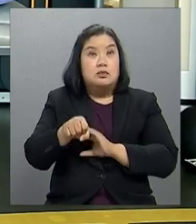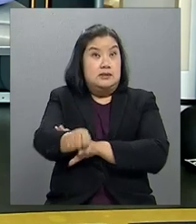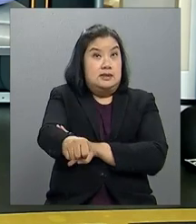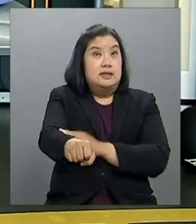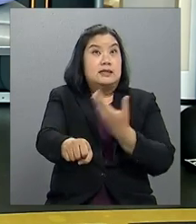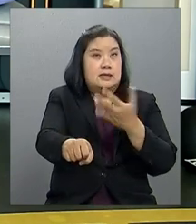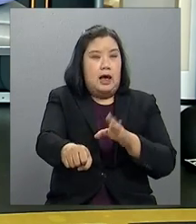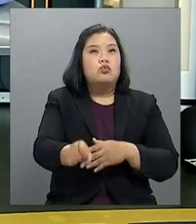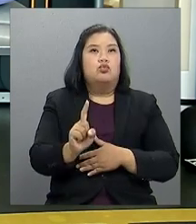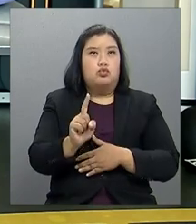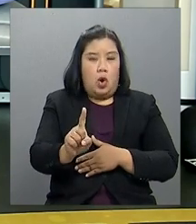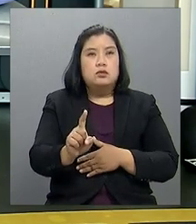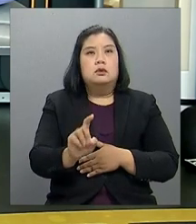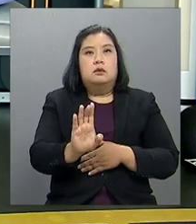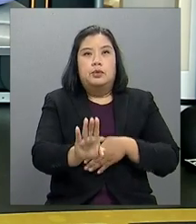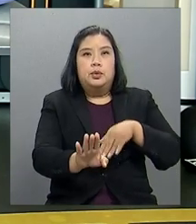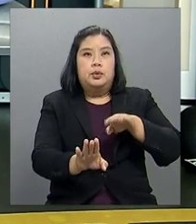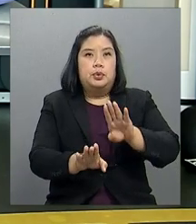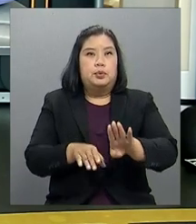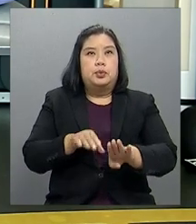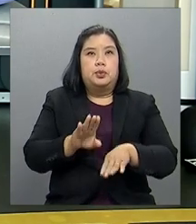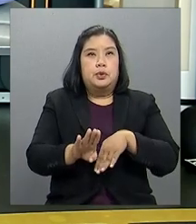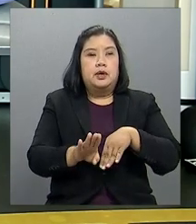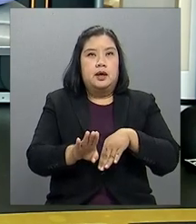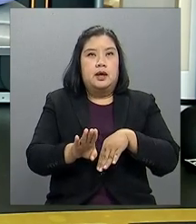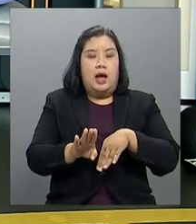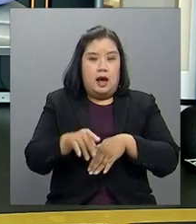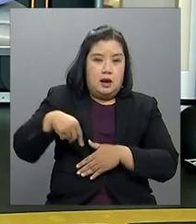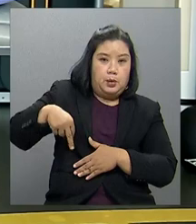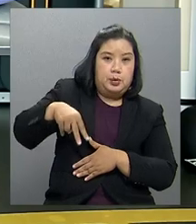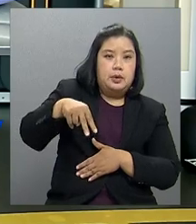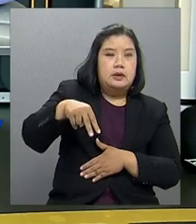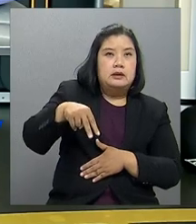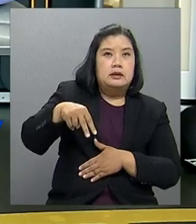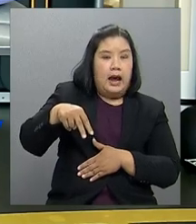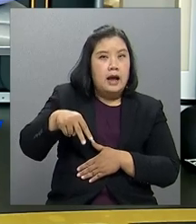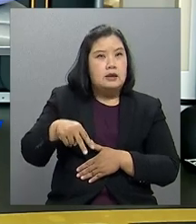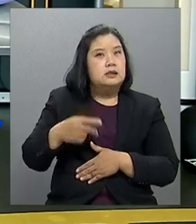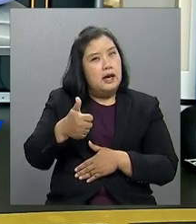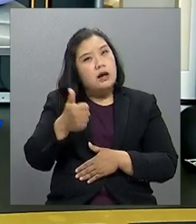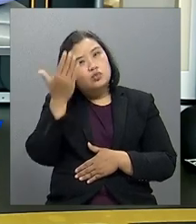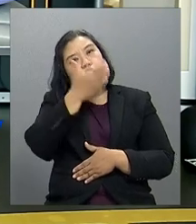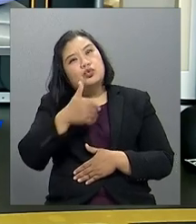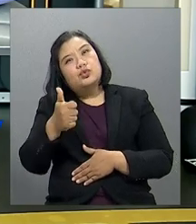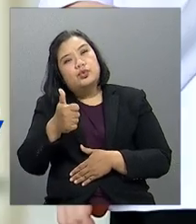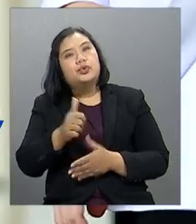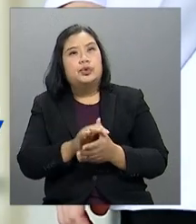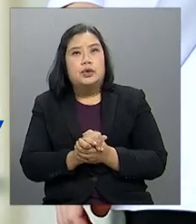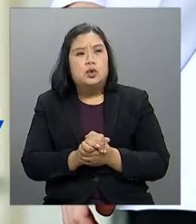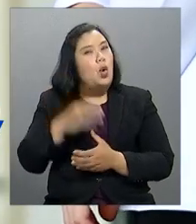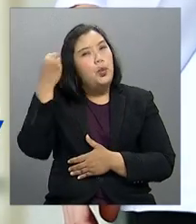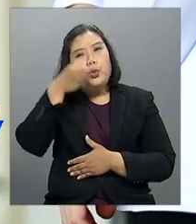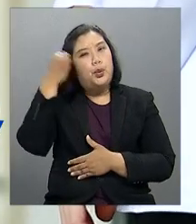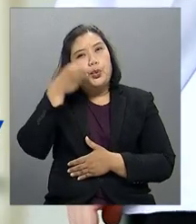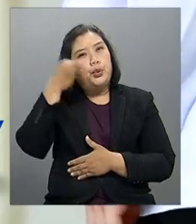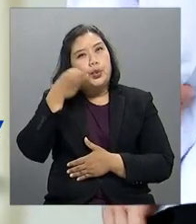การเหยียดเข่าที่ศูนย์องศาการเดินของเราถึงจะสวยนะคะ อันนี้ทำได้บ่อยๆเรื่อยๆเลย ใช่ค่ะ เปลี่ยนอุปก